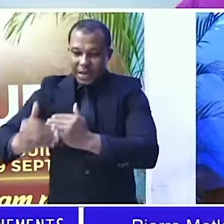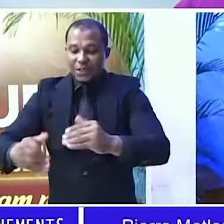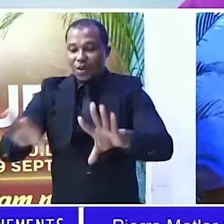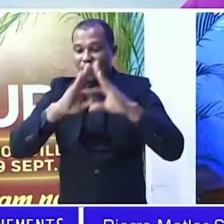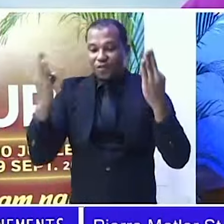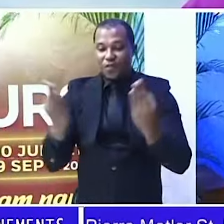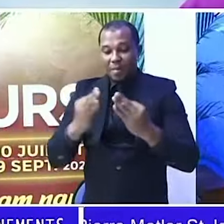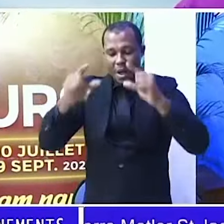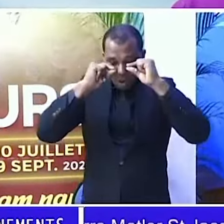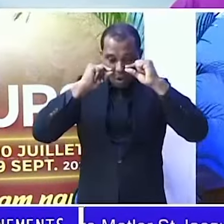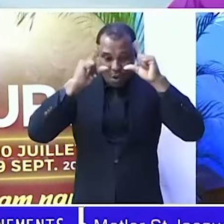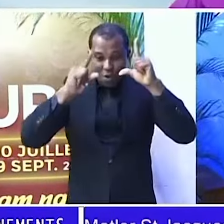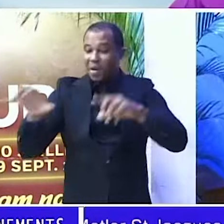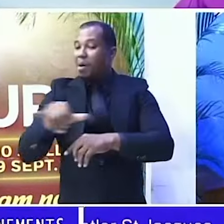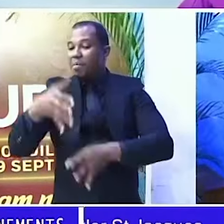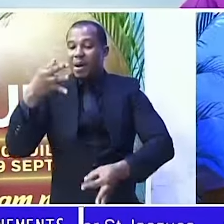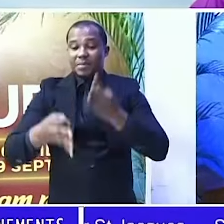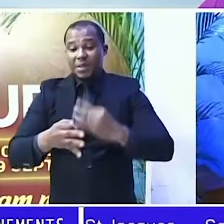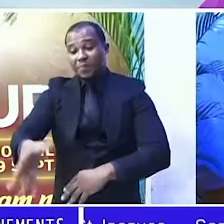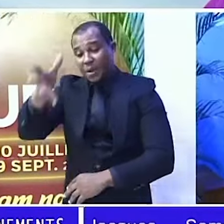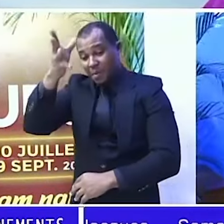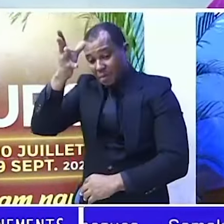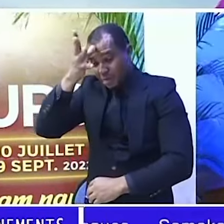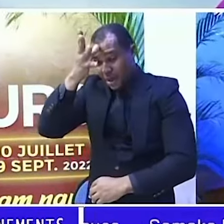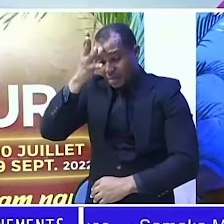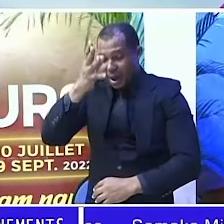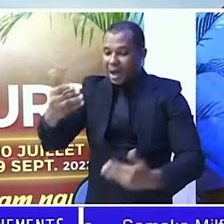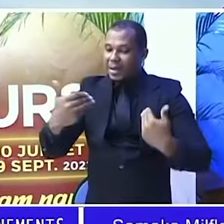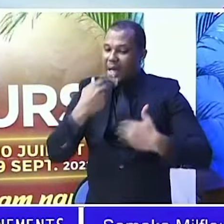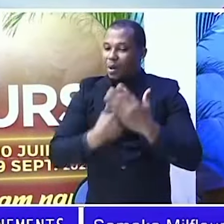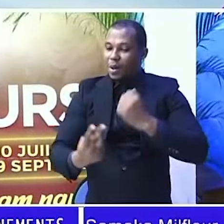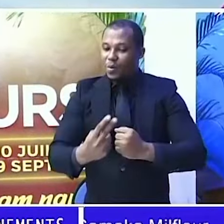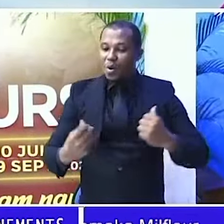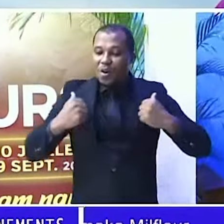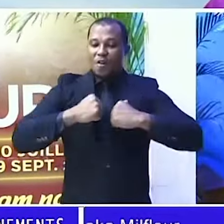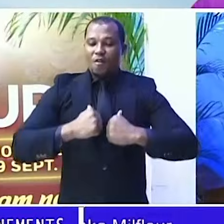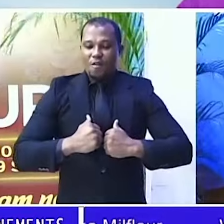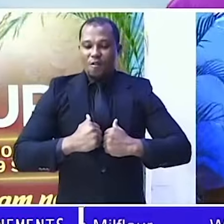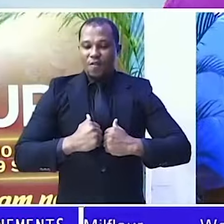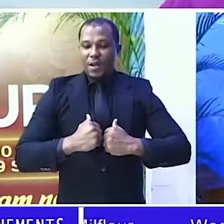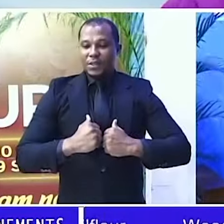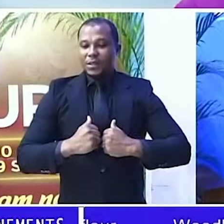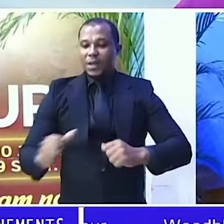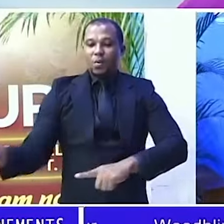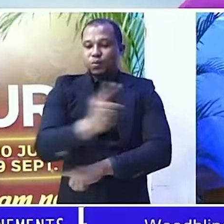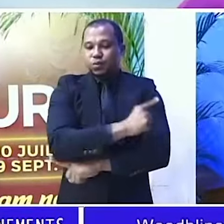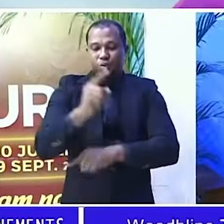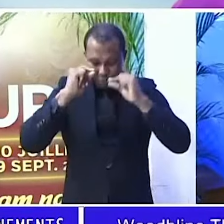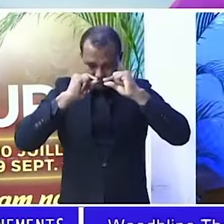levé même si papa c'est deux vestes seulement gagnent mais ils levont dimanche ils mettent vestes sous